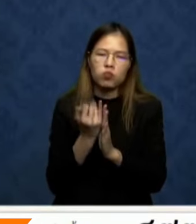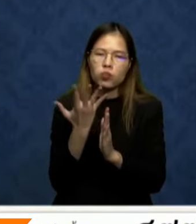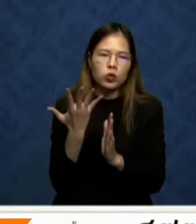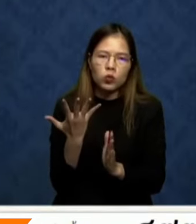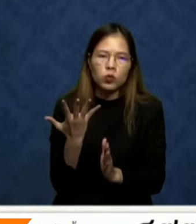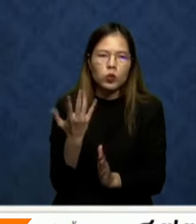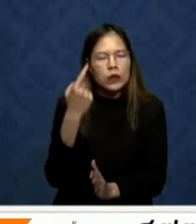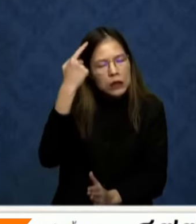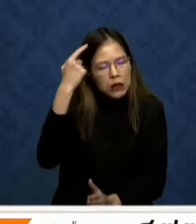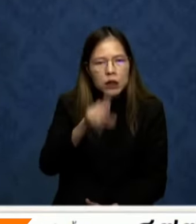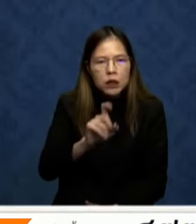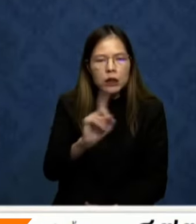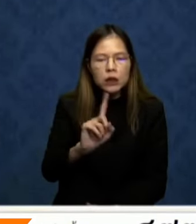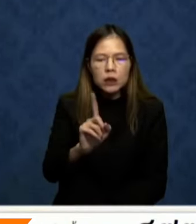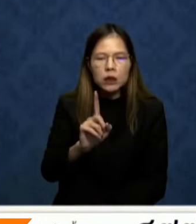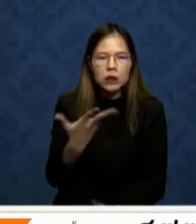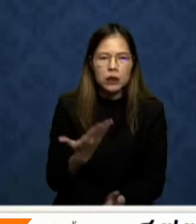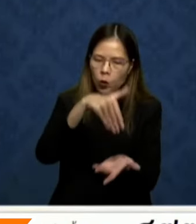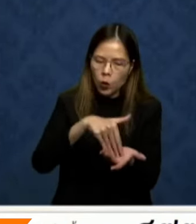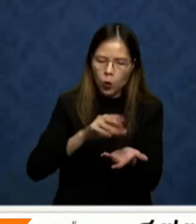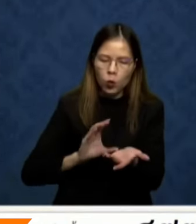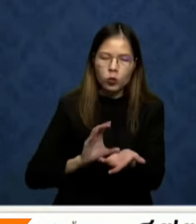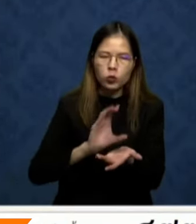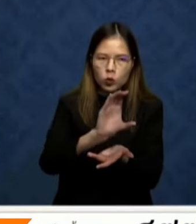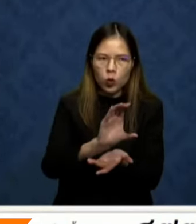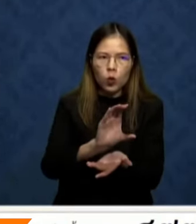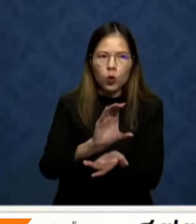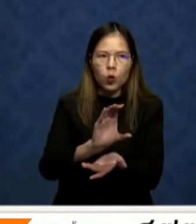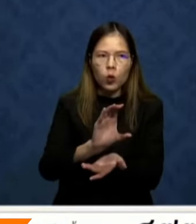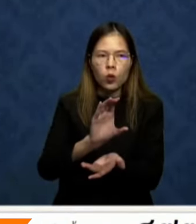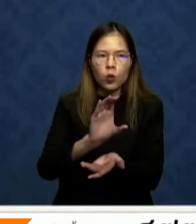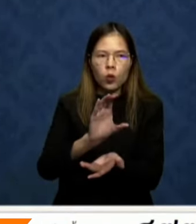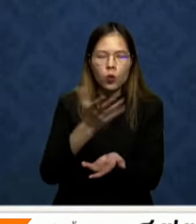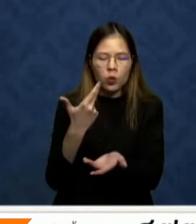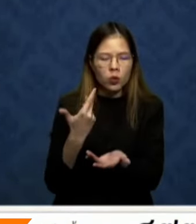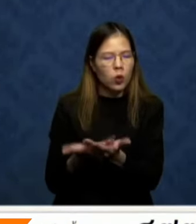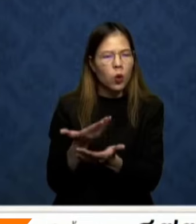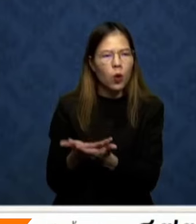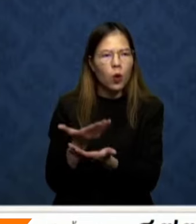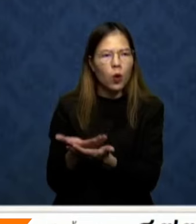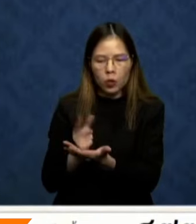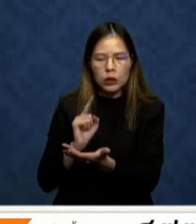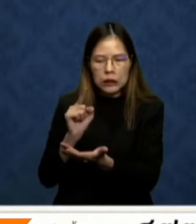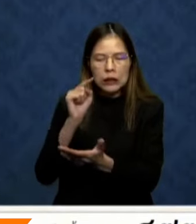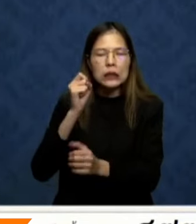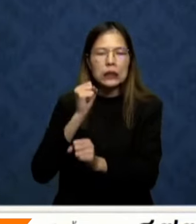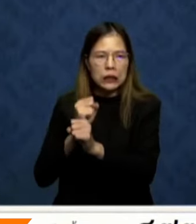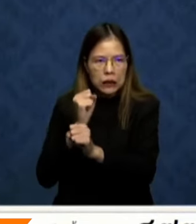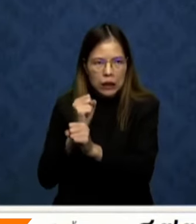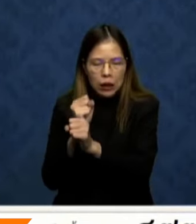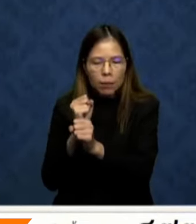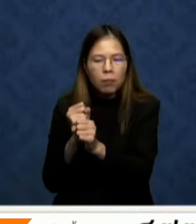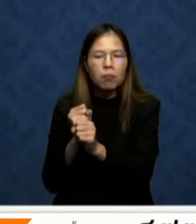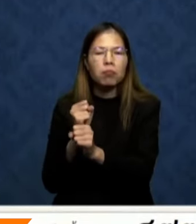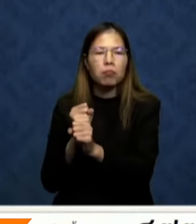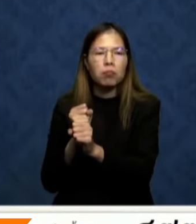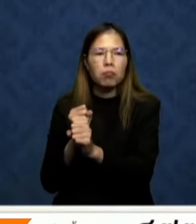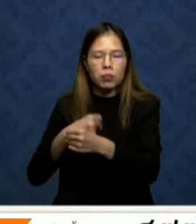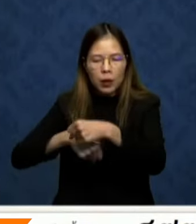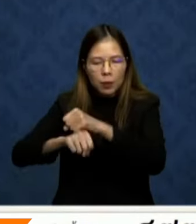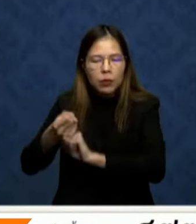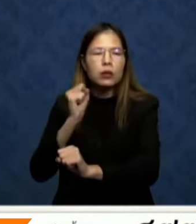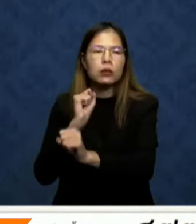น่าจะสับสนระหว่างงบจ่ายลงทุน capital expenditure งบจ่ายดำเนินการ operating